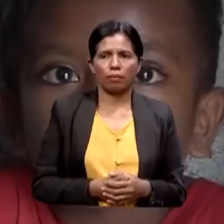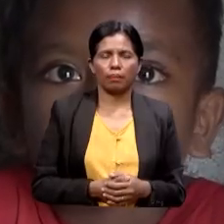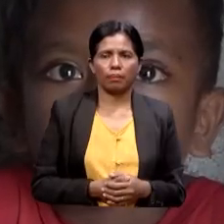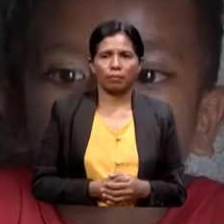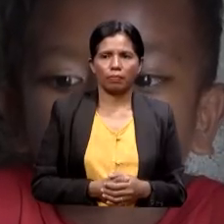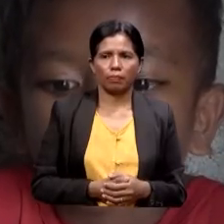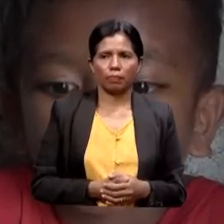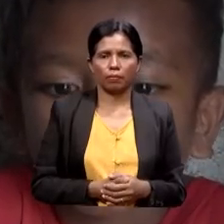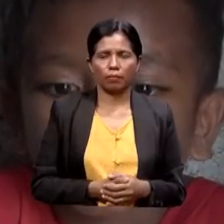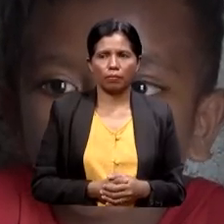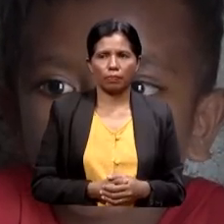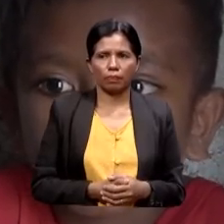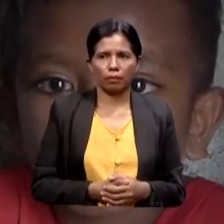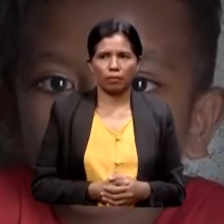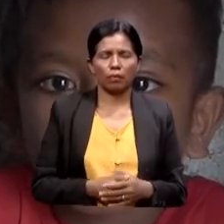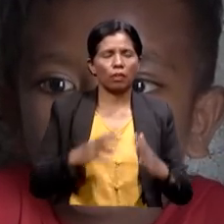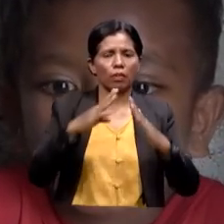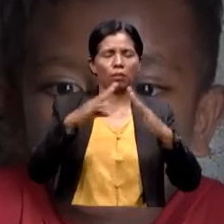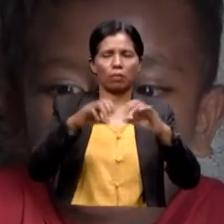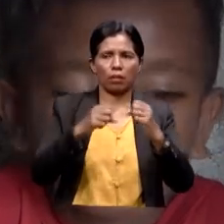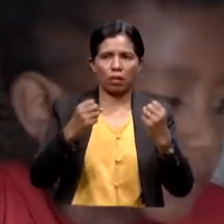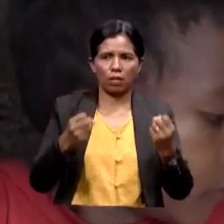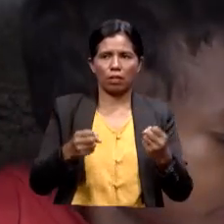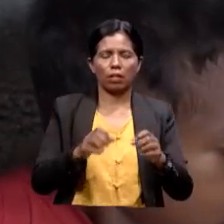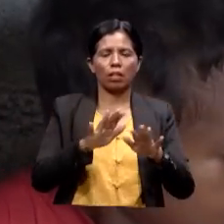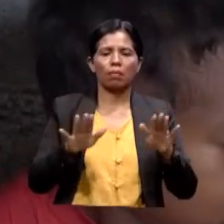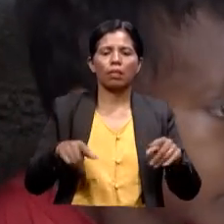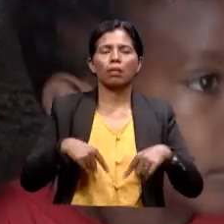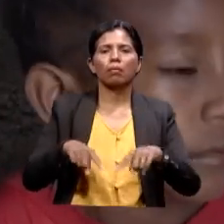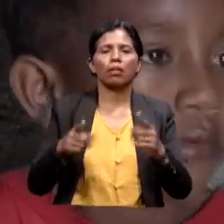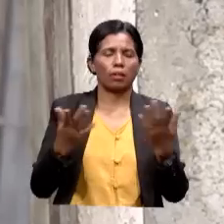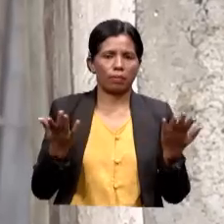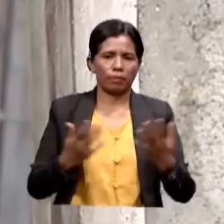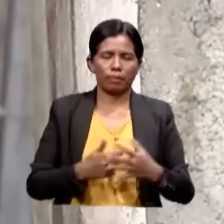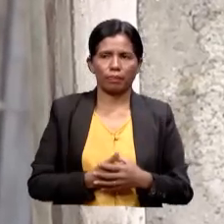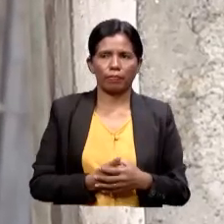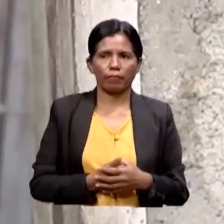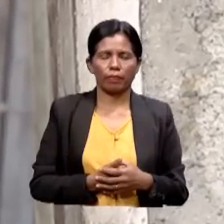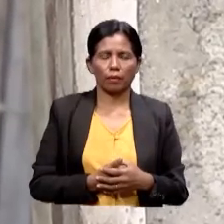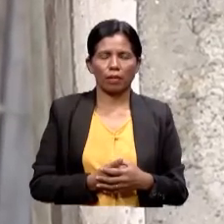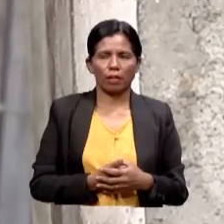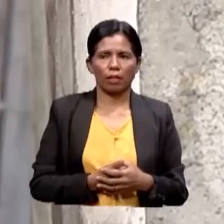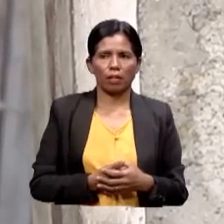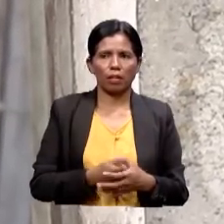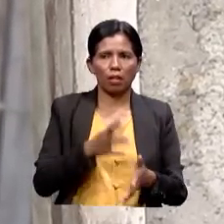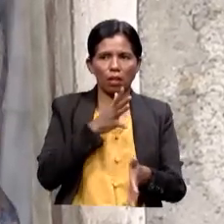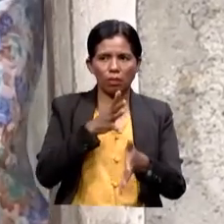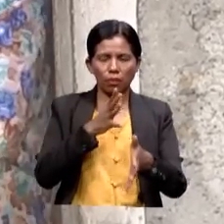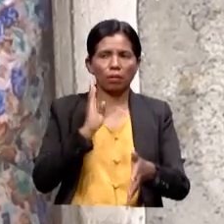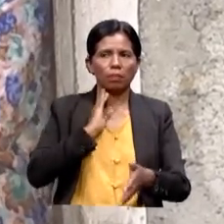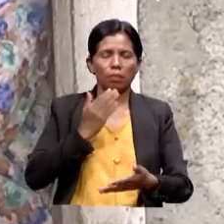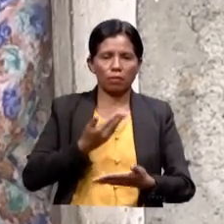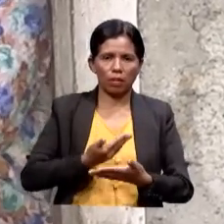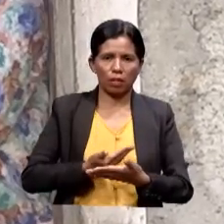Uma mosa na barek bane be. avô Benjamin no avô Berta e eu na